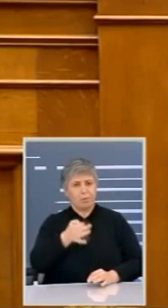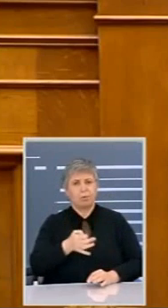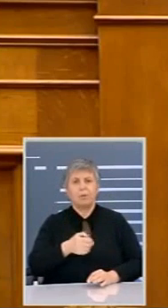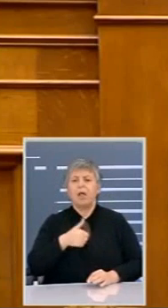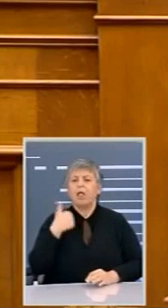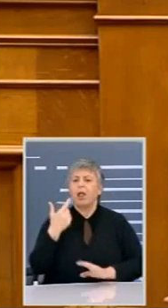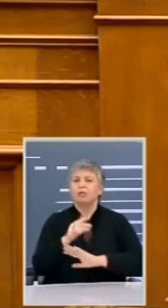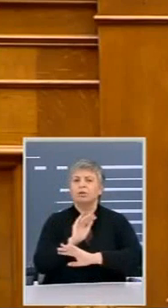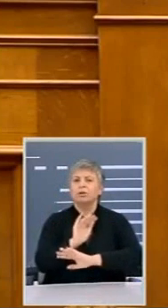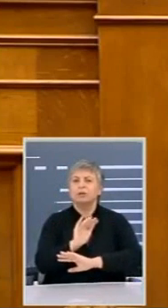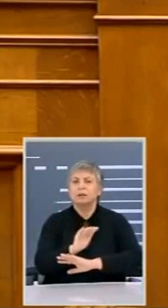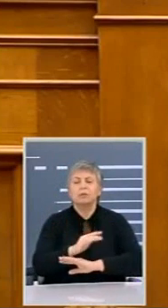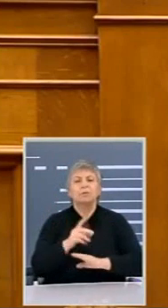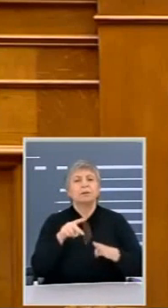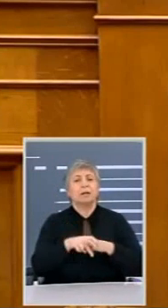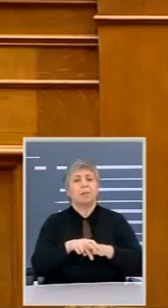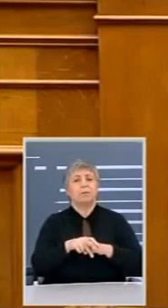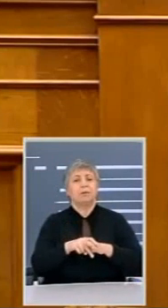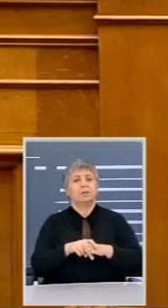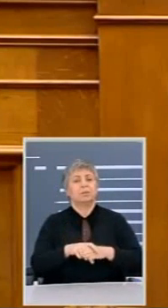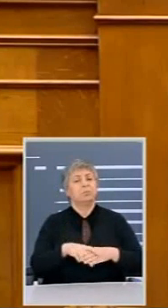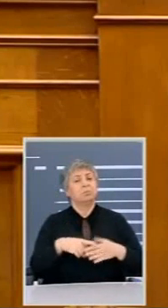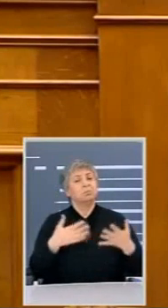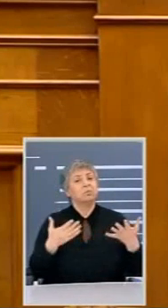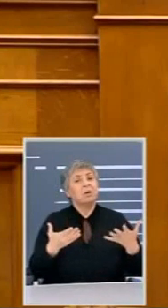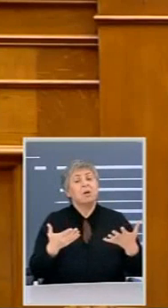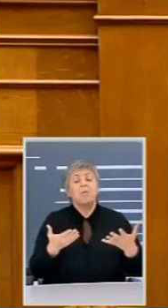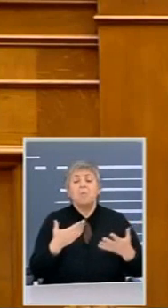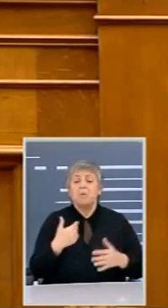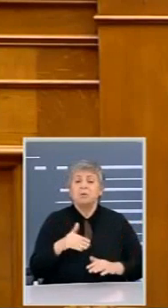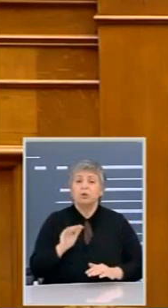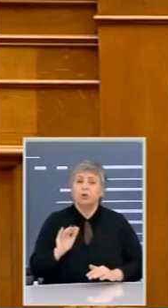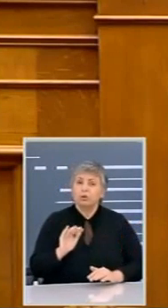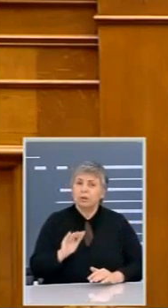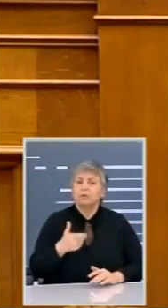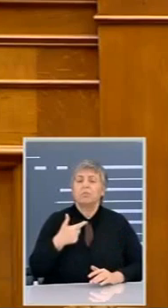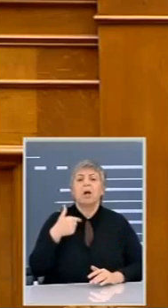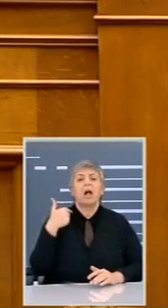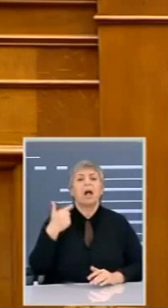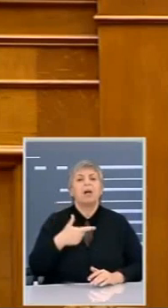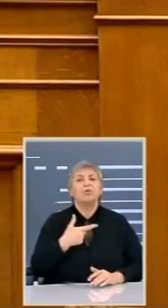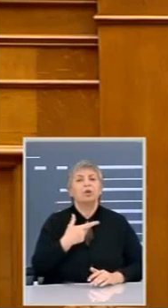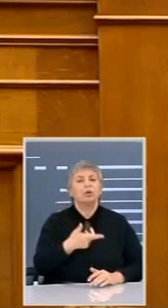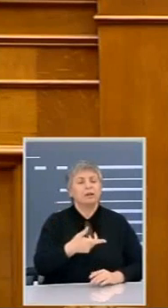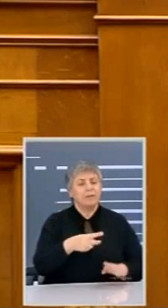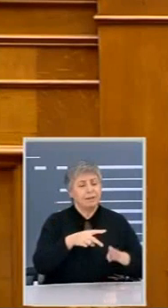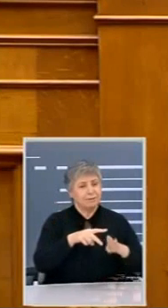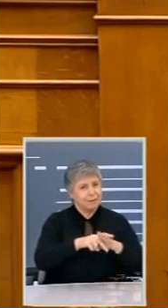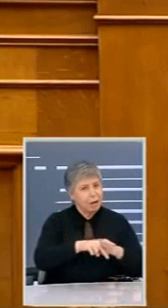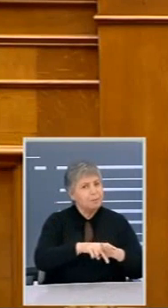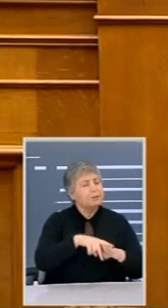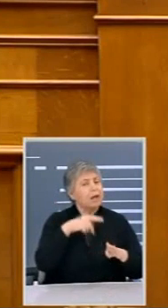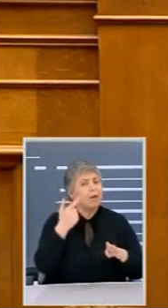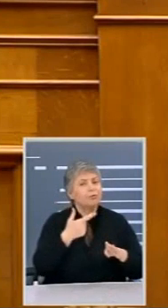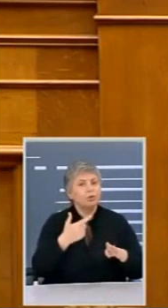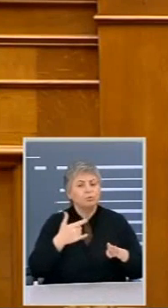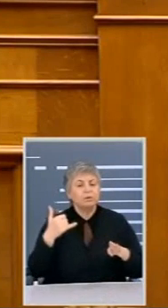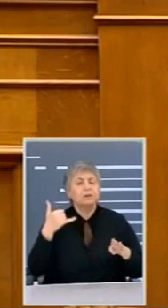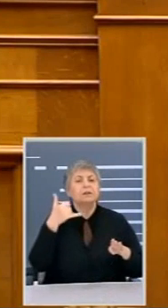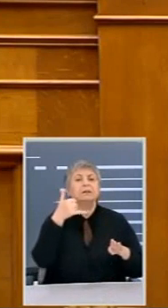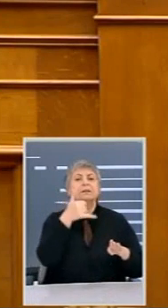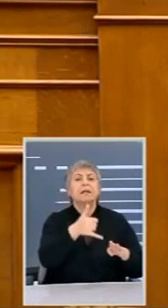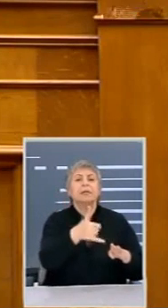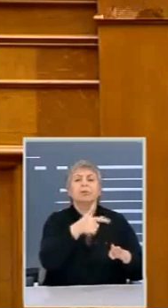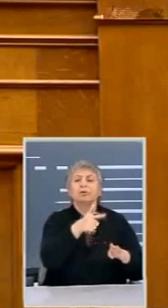τραπεζών. Μήπως σας τηλεφώνησε κανείς και σας ζήτησε να διευκολύνετε την τάδε δανειοδότηση των συγκεκριμένων καναλιών? Όχι, απαντούσε